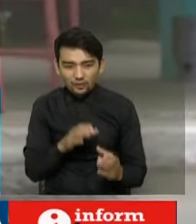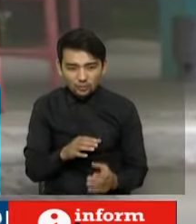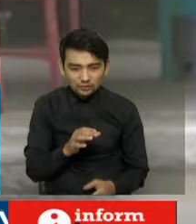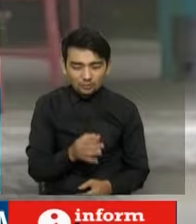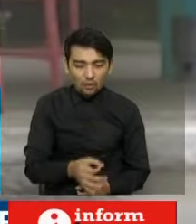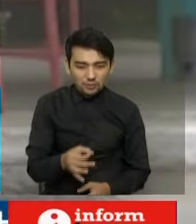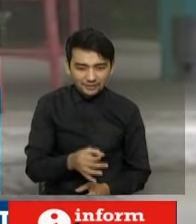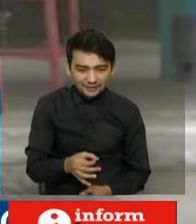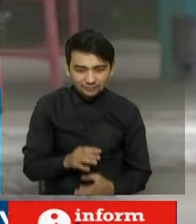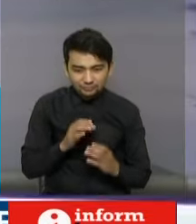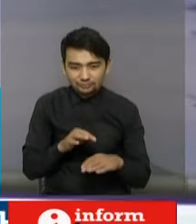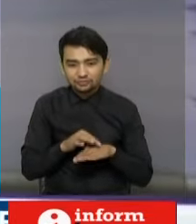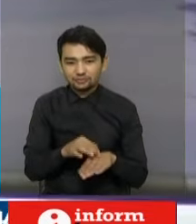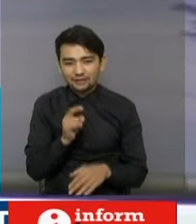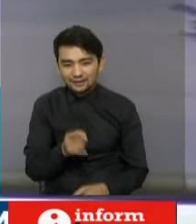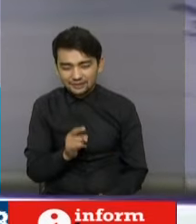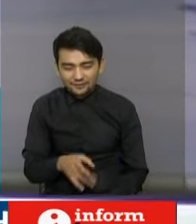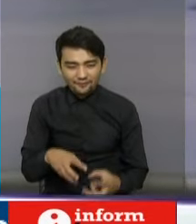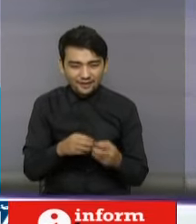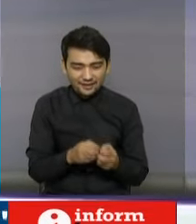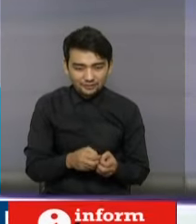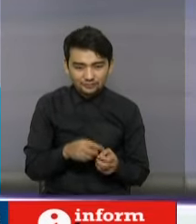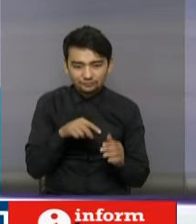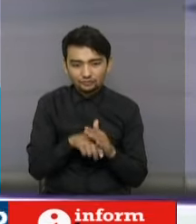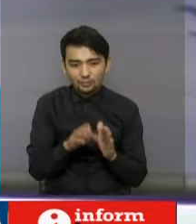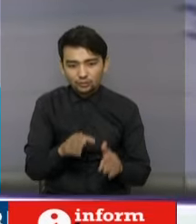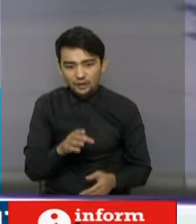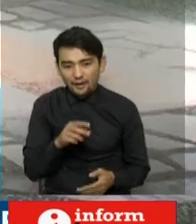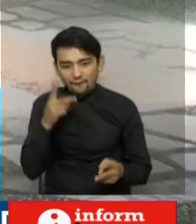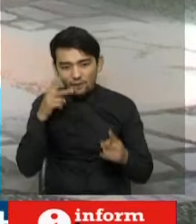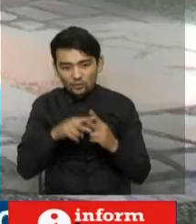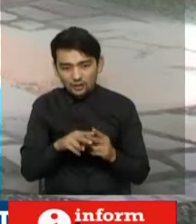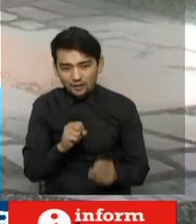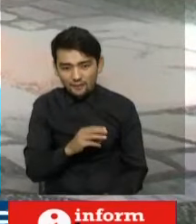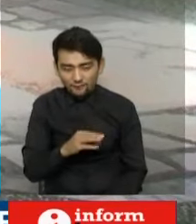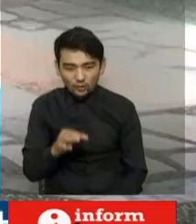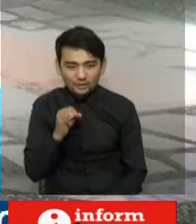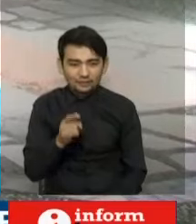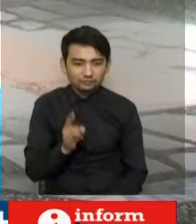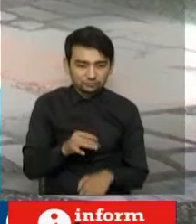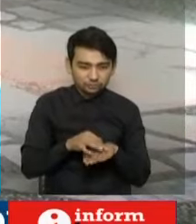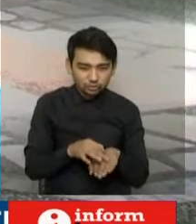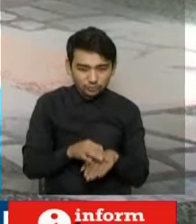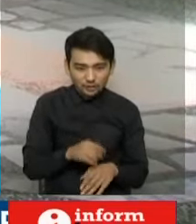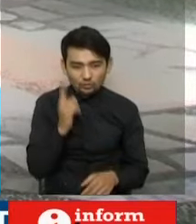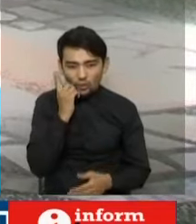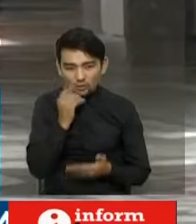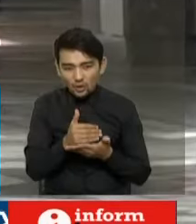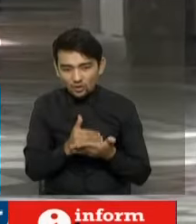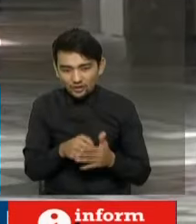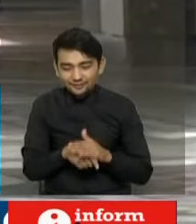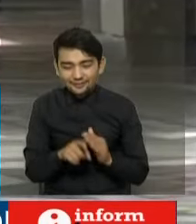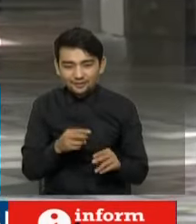межобластные, маршрутные перевозки и такси. Новшества затронут автовокзалы, диспетчерские службы такси и мобильные приложения. В